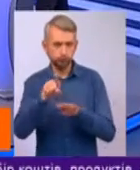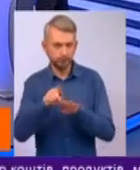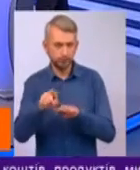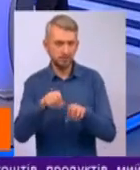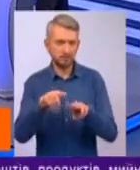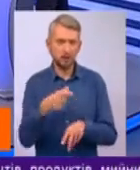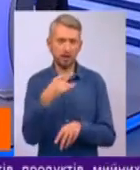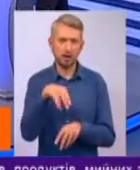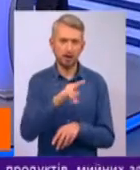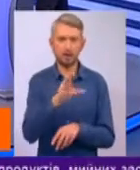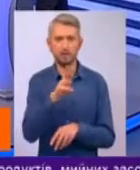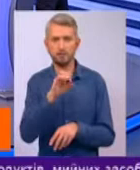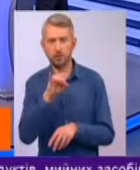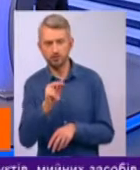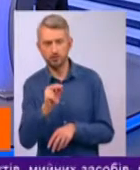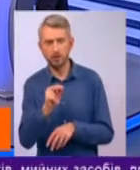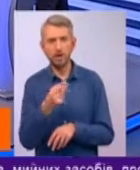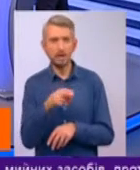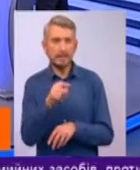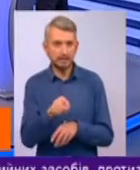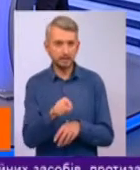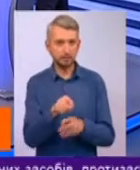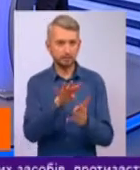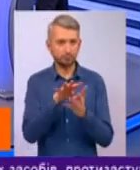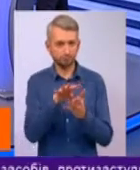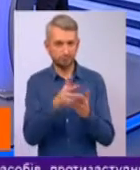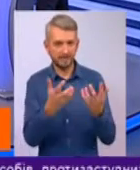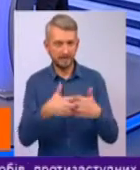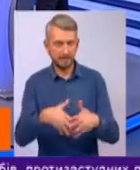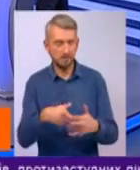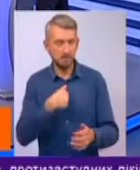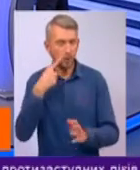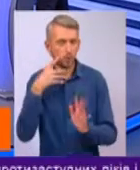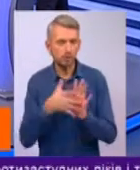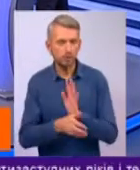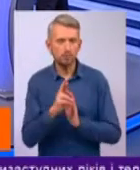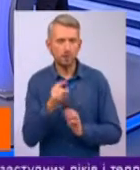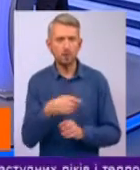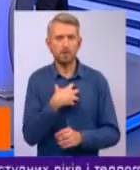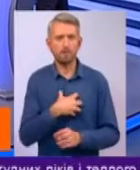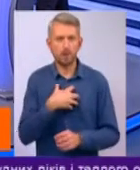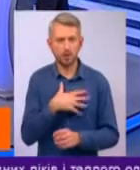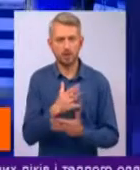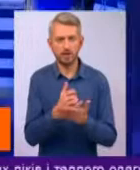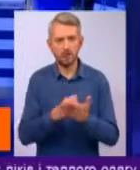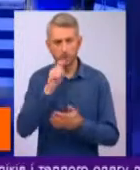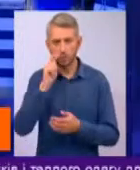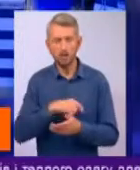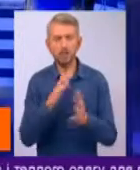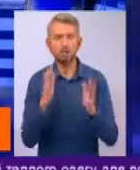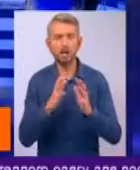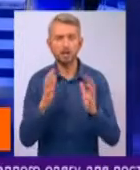для граду, смерчу і так далі. Цих, да, для цих систем. Тут, ну, ми розуміємо, наскільки це важливо в арсеналі України